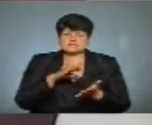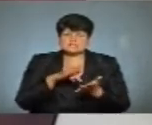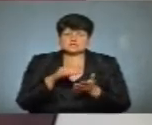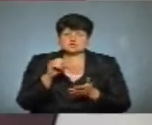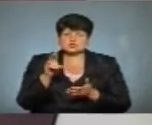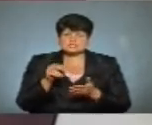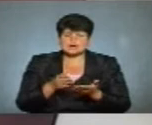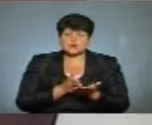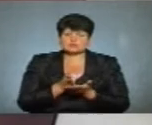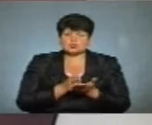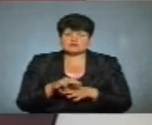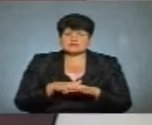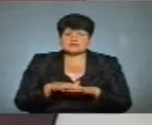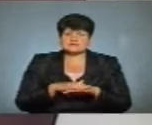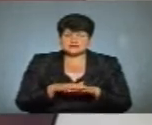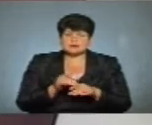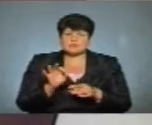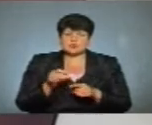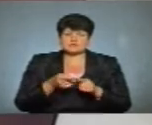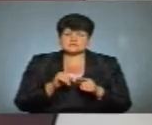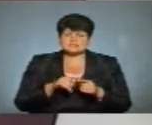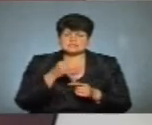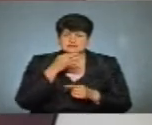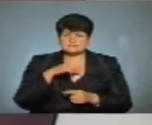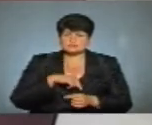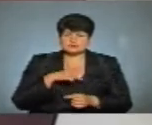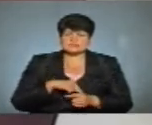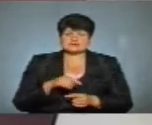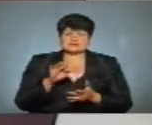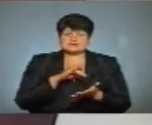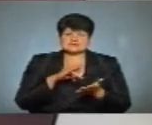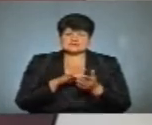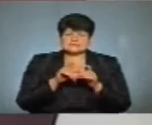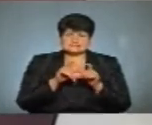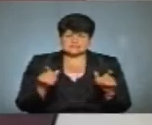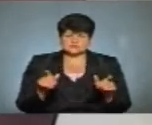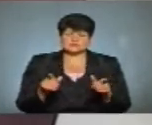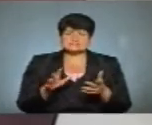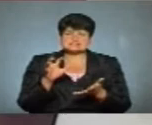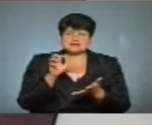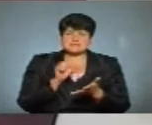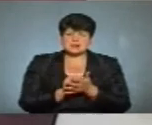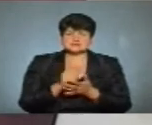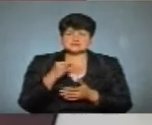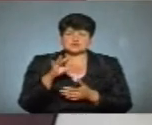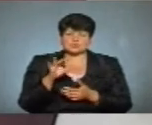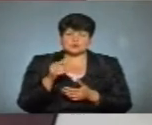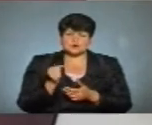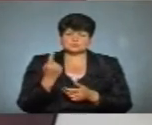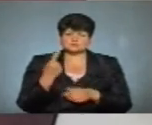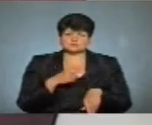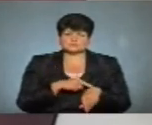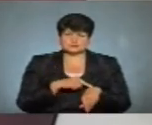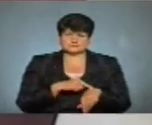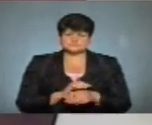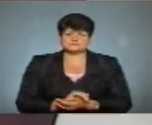соціального обслуговування населення. Про це повідомила психологиня цього центру Наталія Жученко. Займалися йогою годину. Як це було,